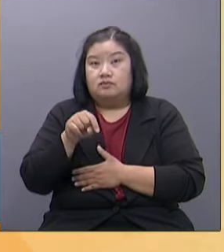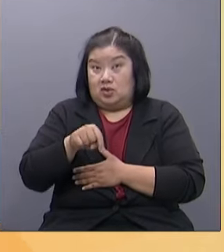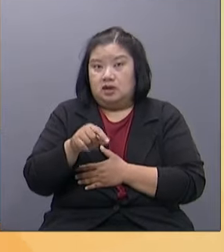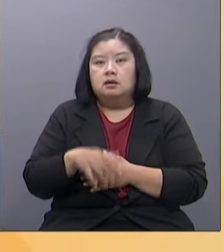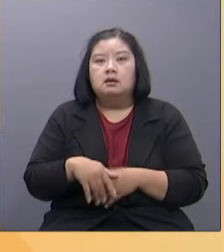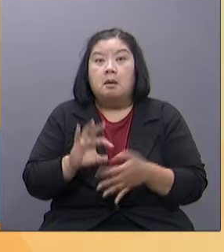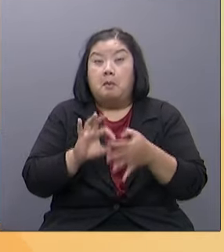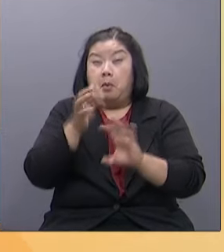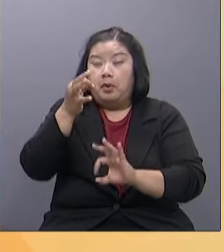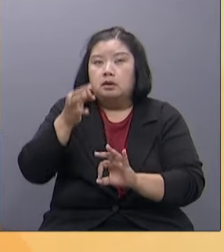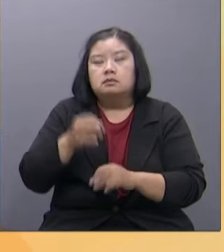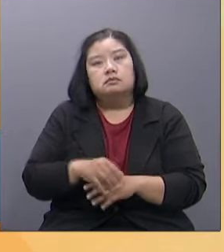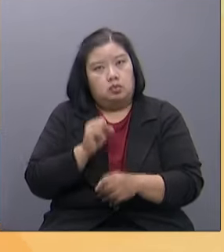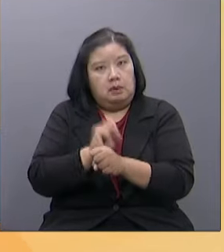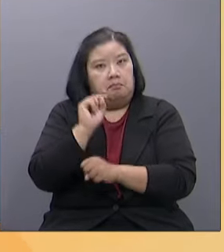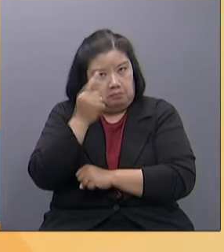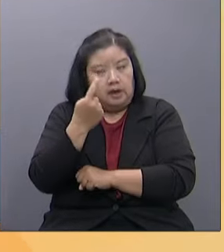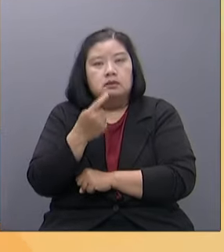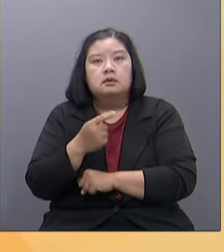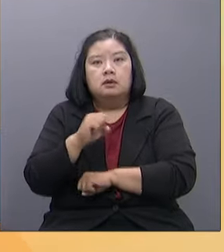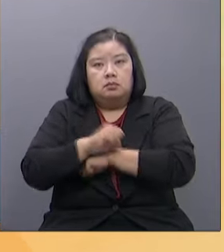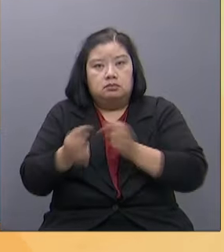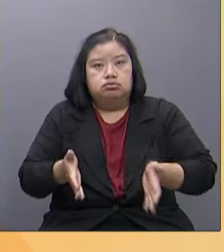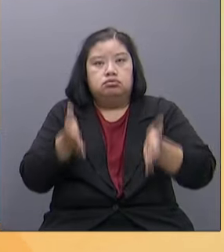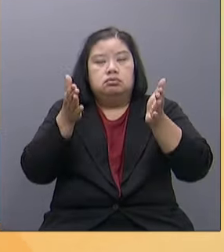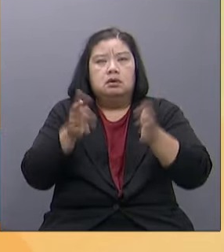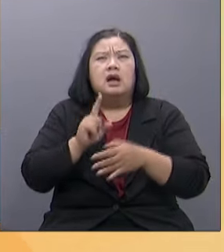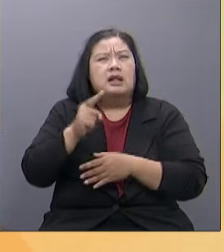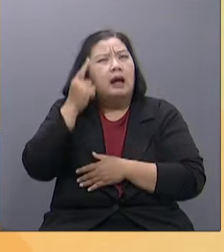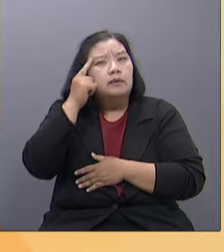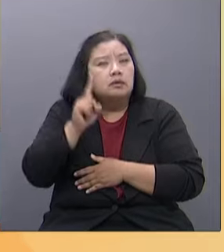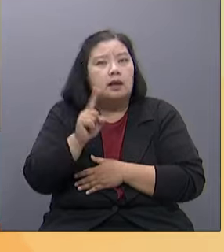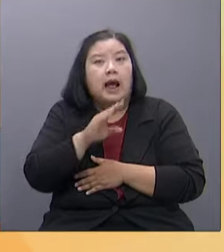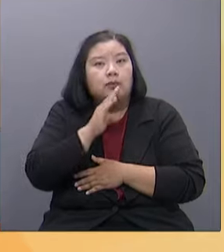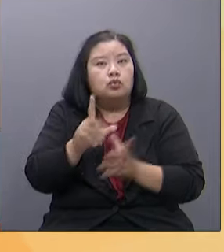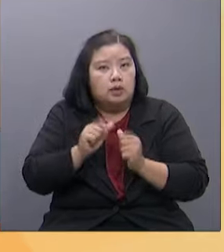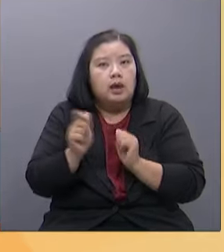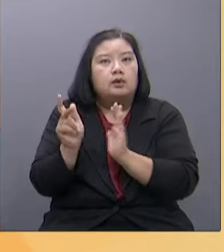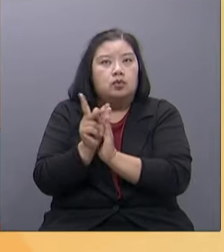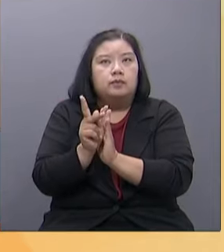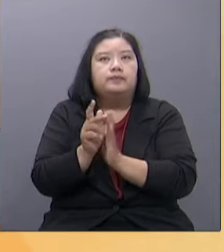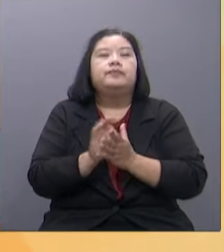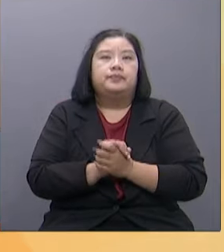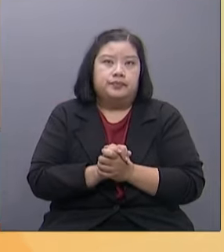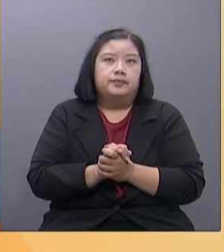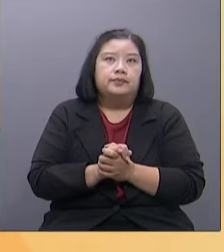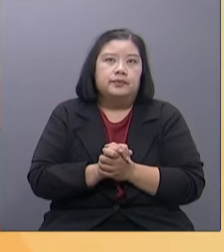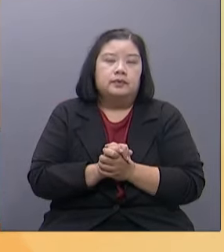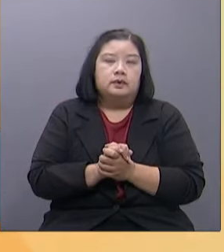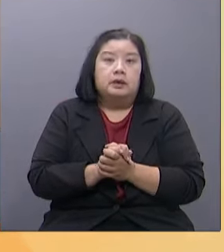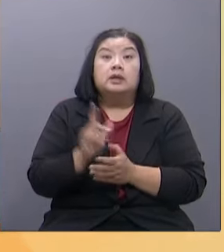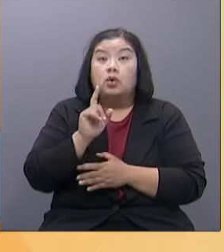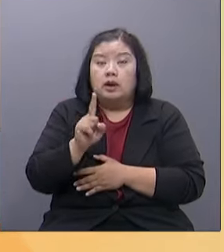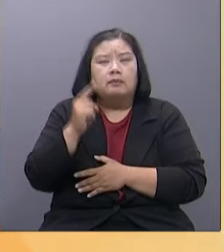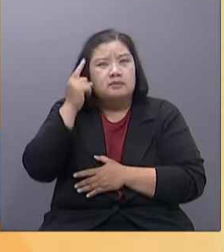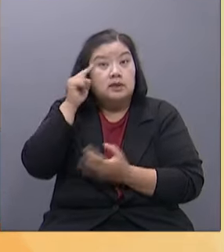แล้วอาจจะต้องมีการสร้างใหม่ถ้าจะเป็นพื้นที่ใหม่ต้องพิจารณาเรื่องอะไรบ้างค่ะอ่าเราต้องกำหนดกันว่าเราจะทำอะไรนะครับค่ะอัน